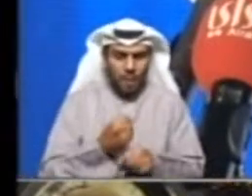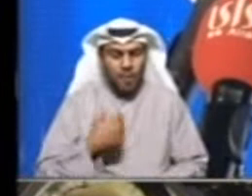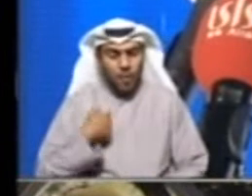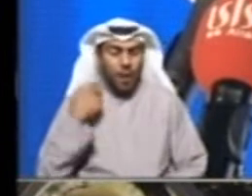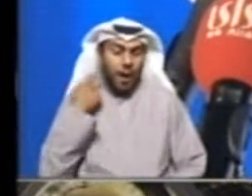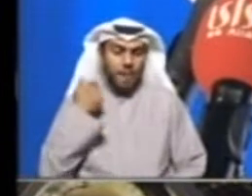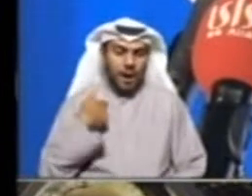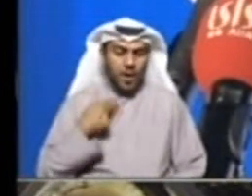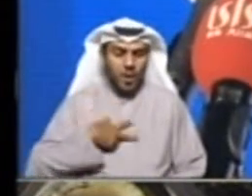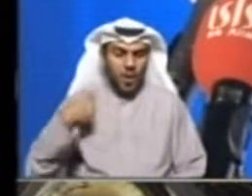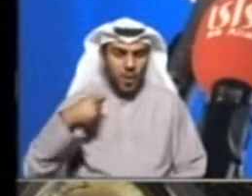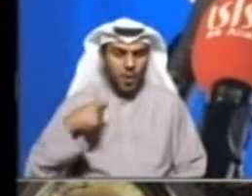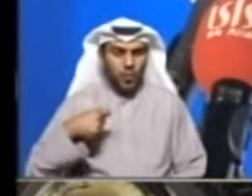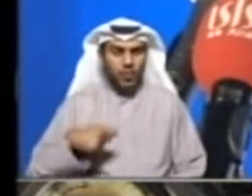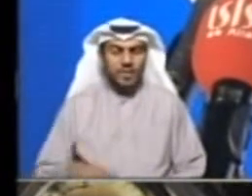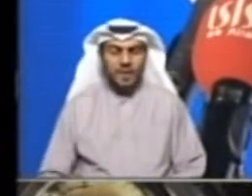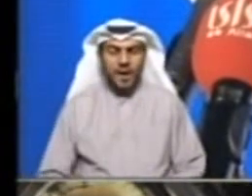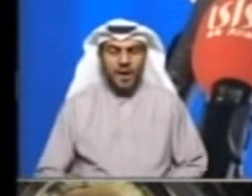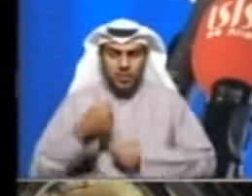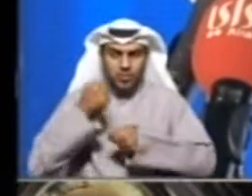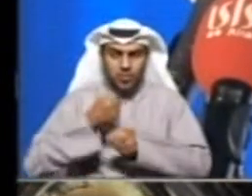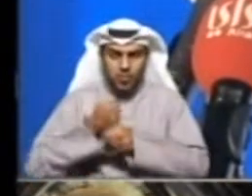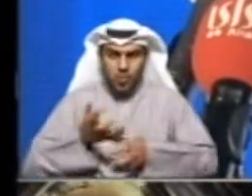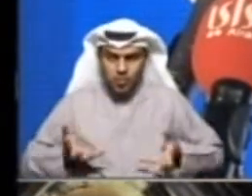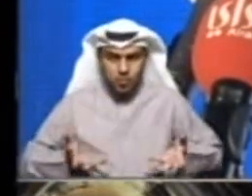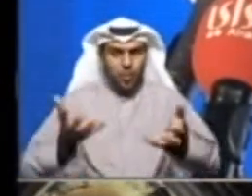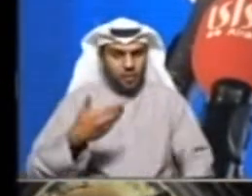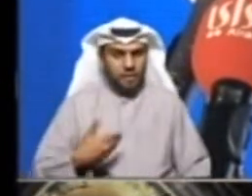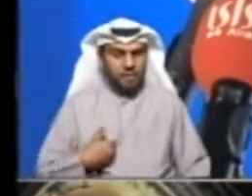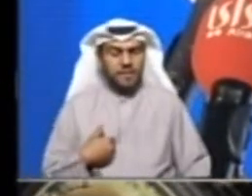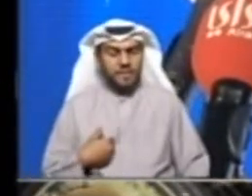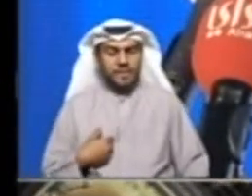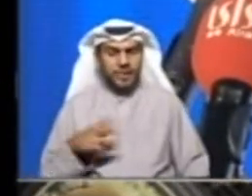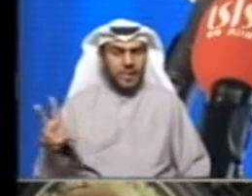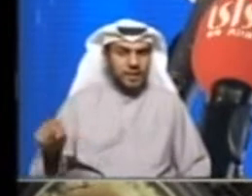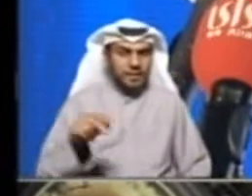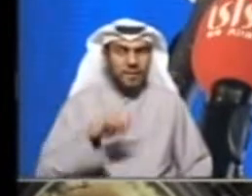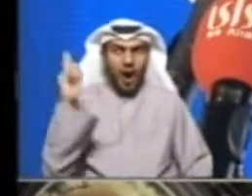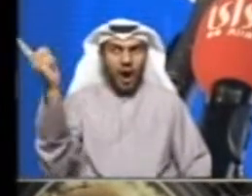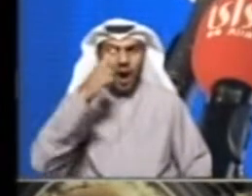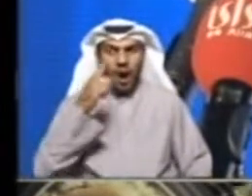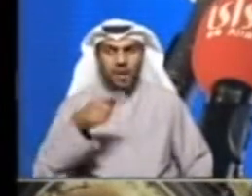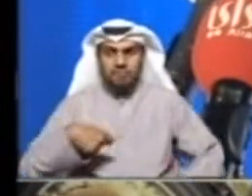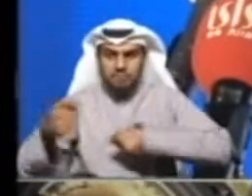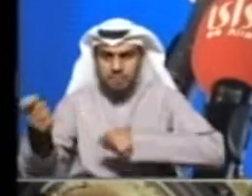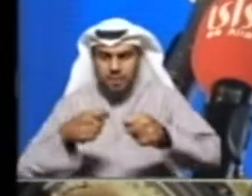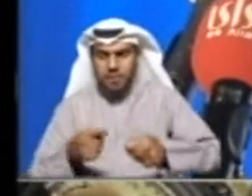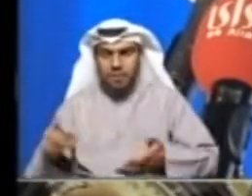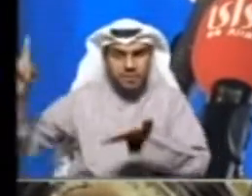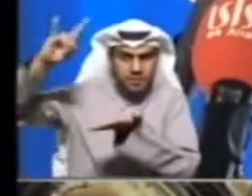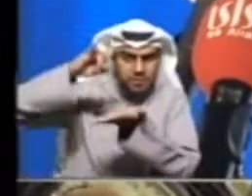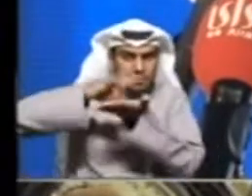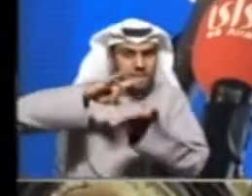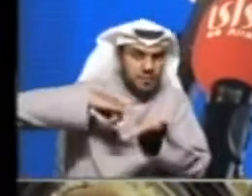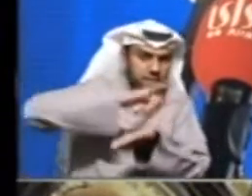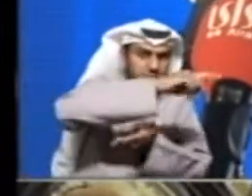الأشغال العامة، وهي إحياء دور الكويت التاريخي كجسر لطرق التجارة العالمية وتطوير العلاقات